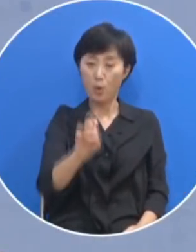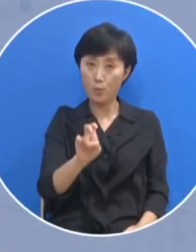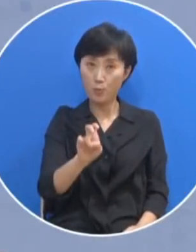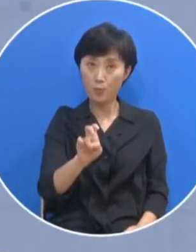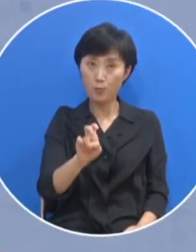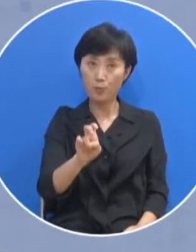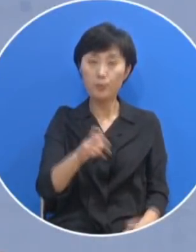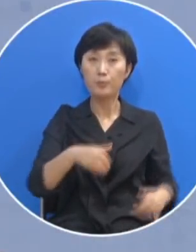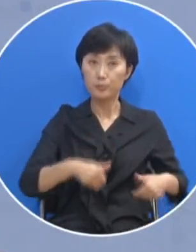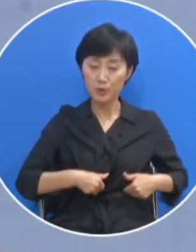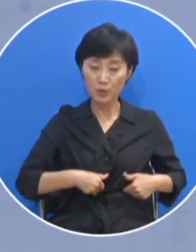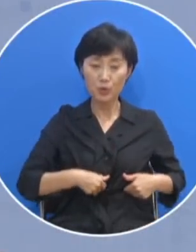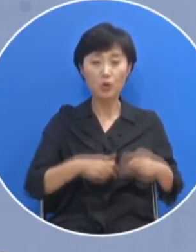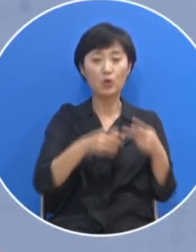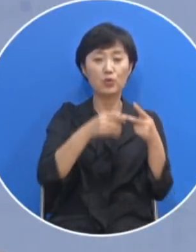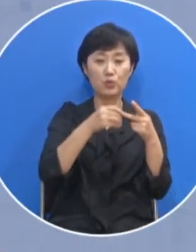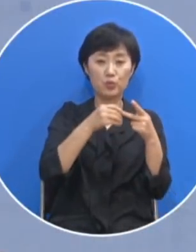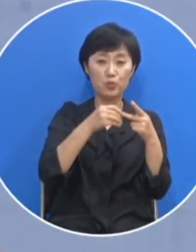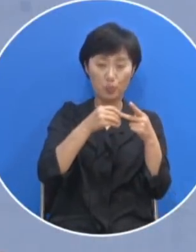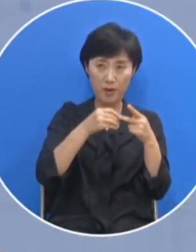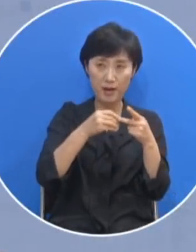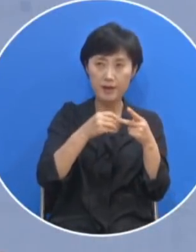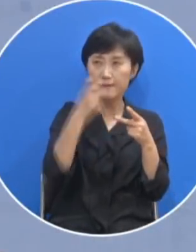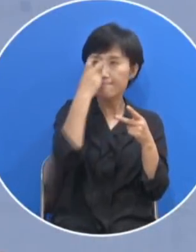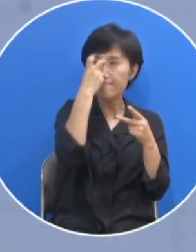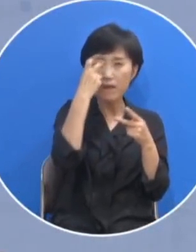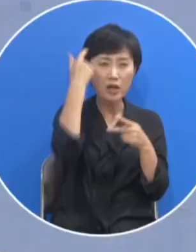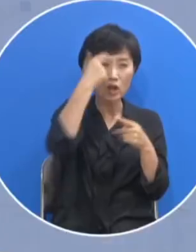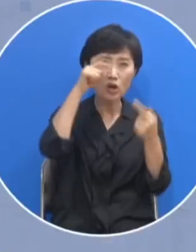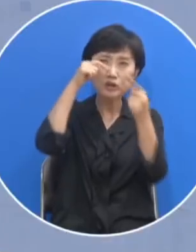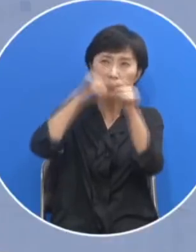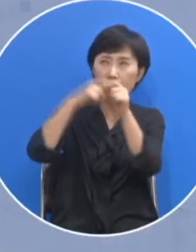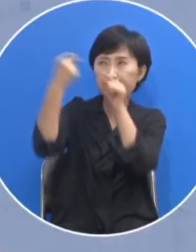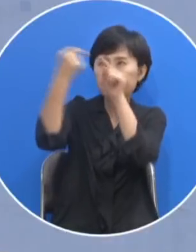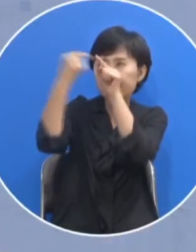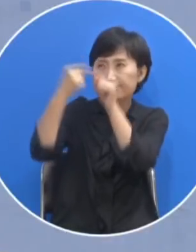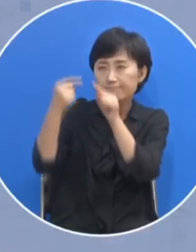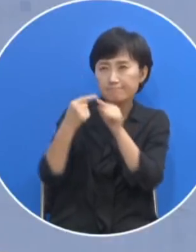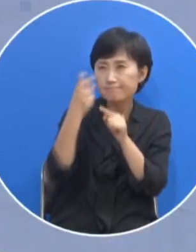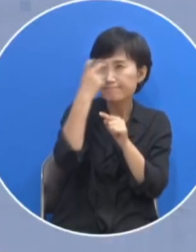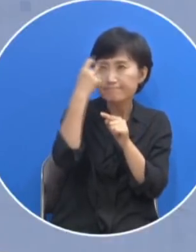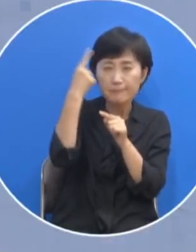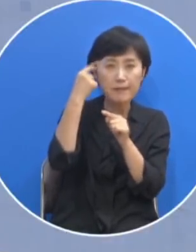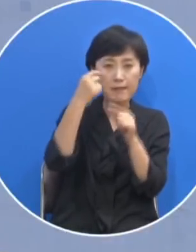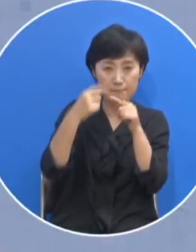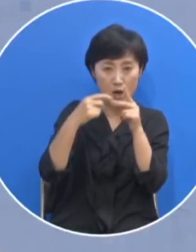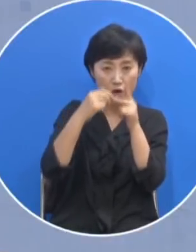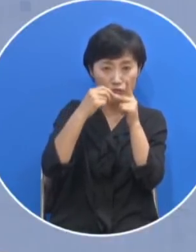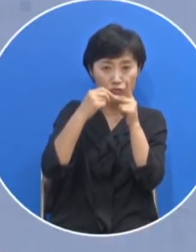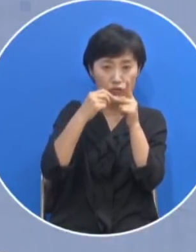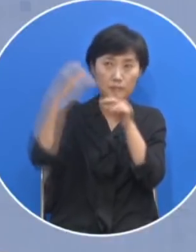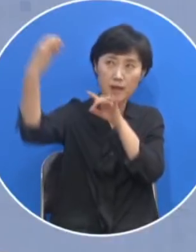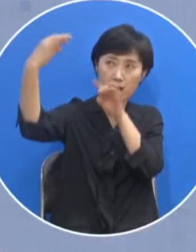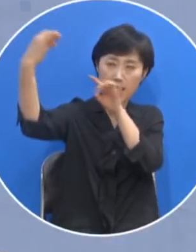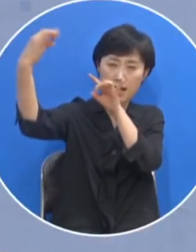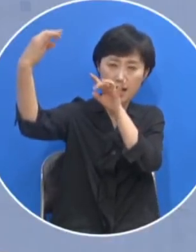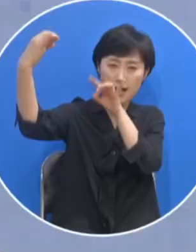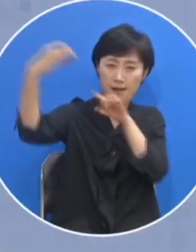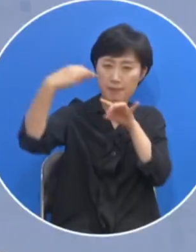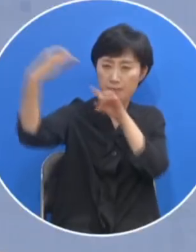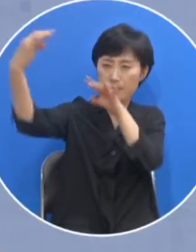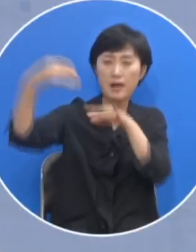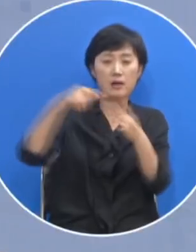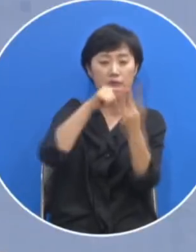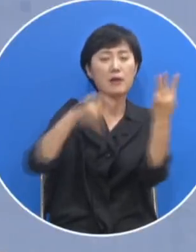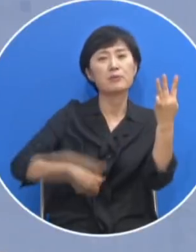spg 커뮤니케이션 뭐 짙어 올파 수레바퀴 wor 그리고 뭡니까 엄 태 나올땐 단 5 요추 않잖아